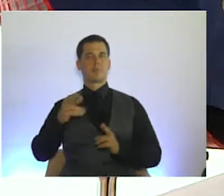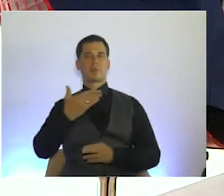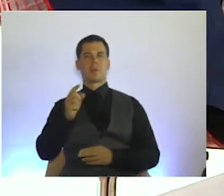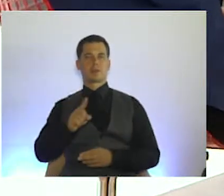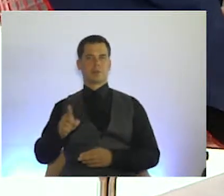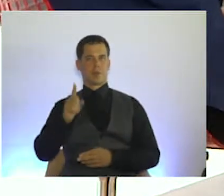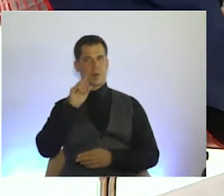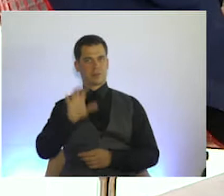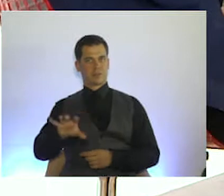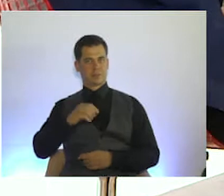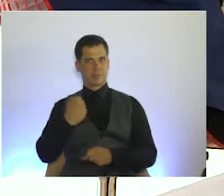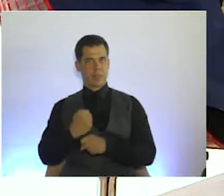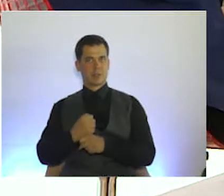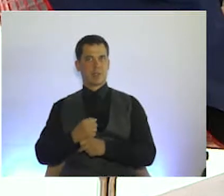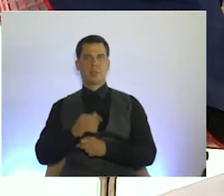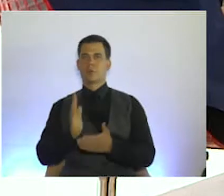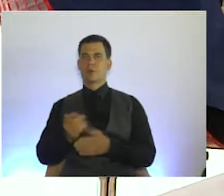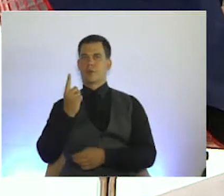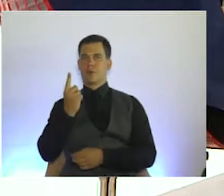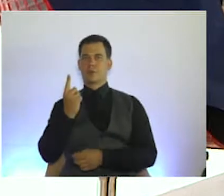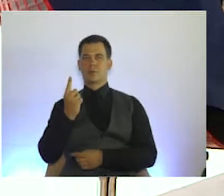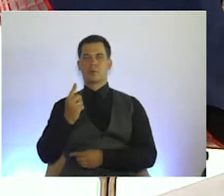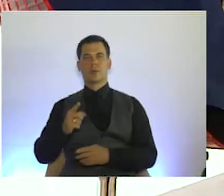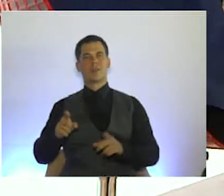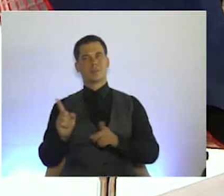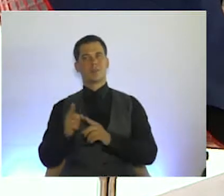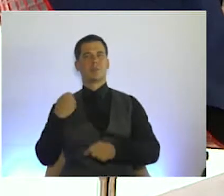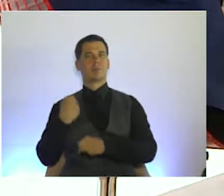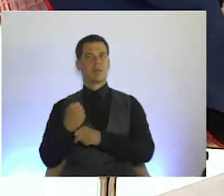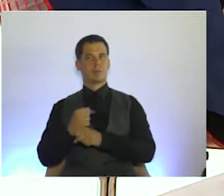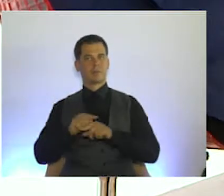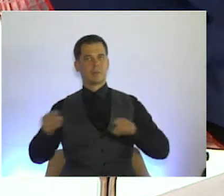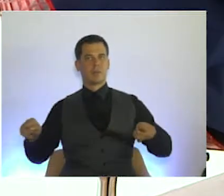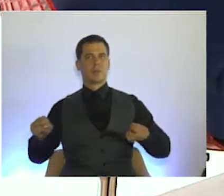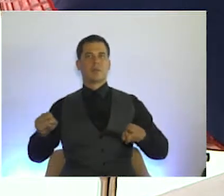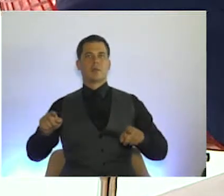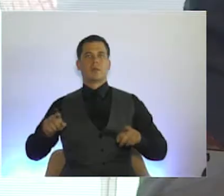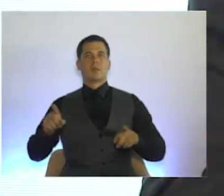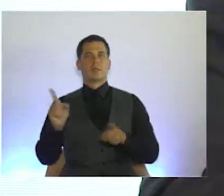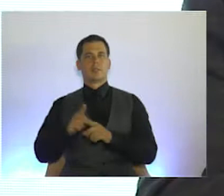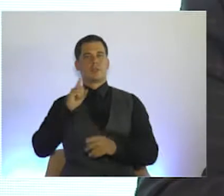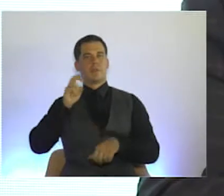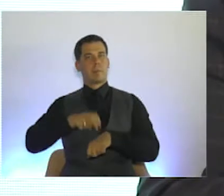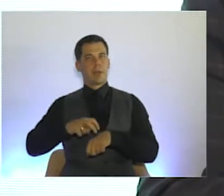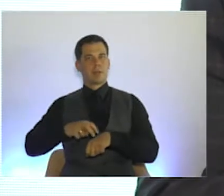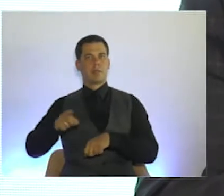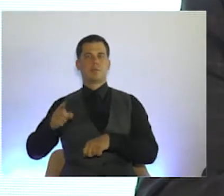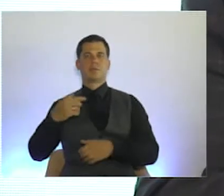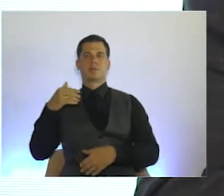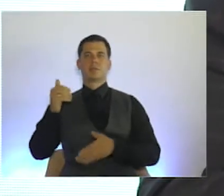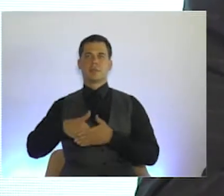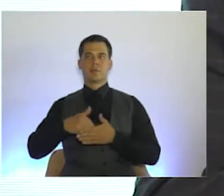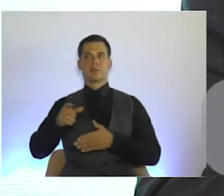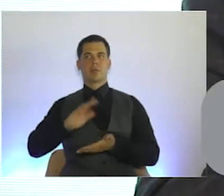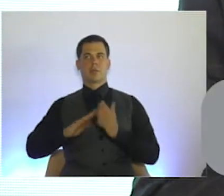Rynku Pracy jako nie jedyne, bo takich pracowni, które badają zachowania zachodzące na rynku